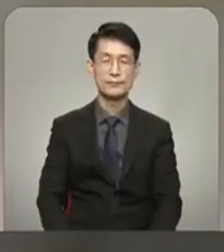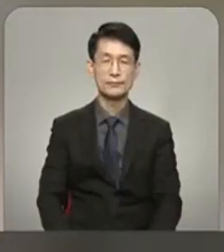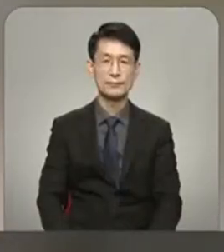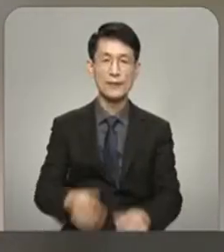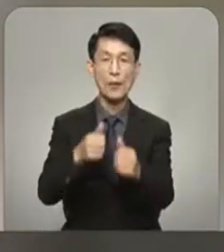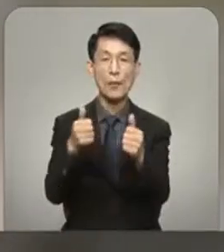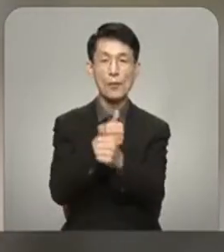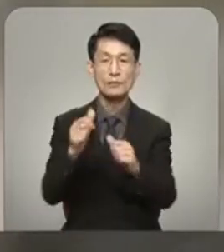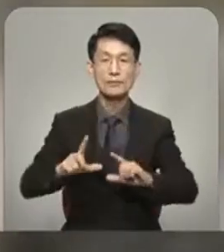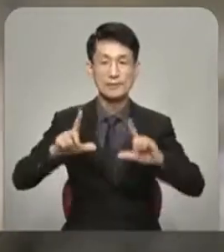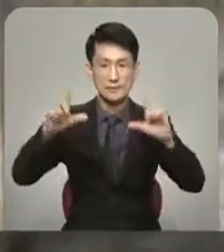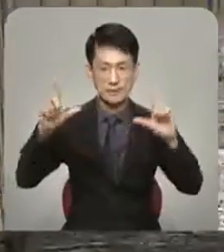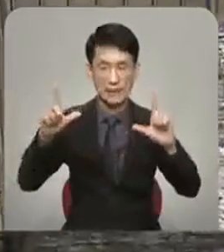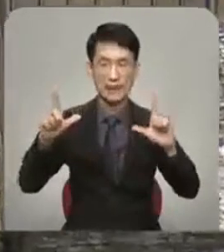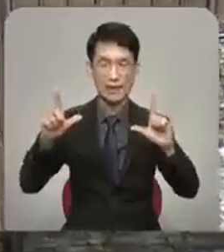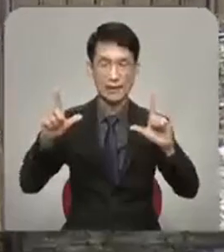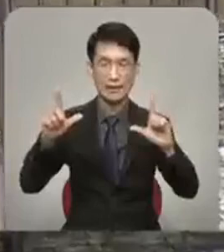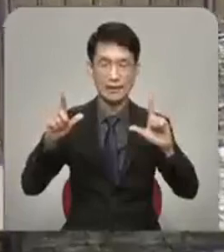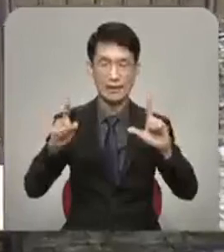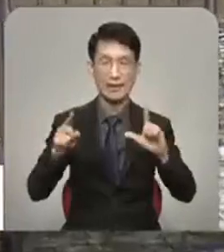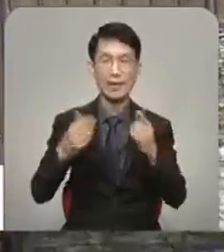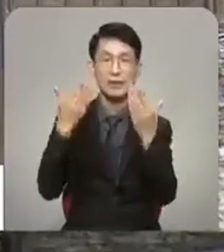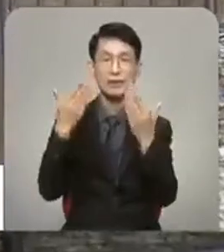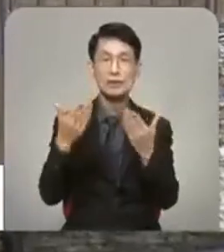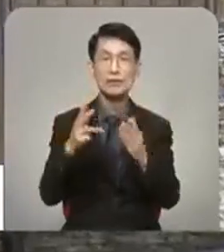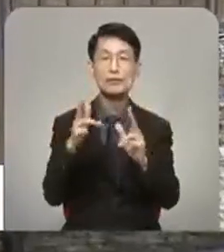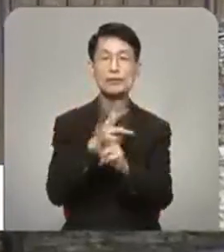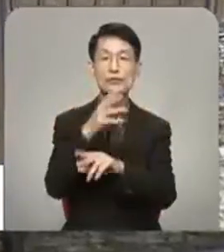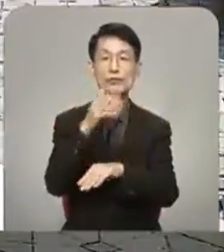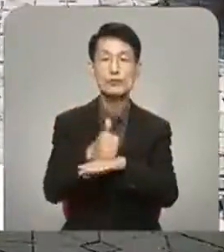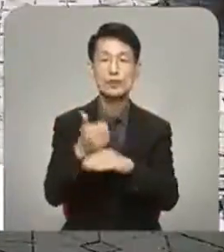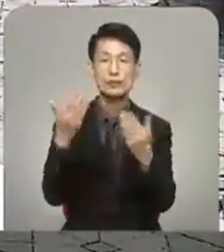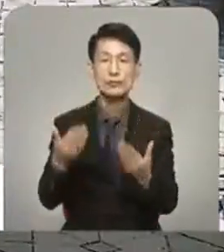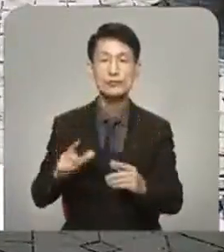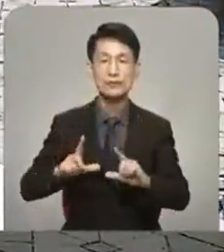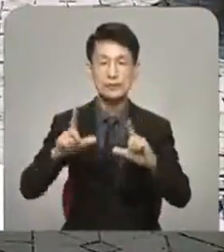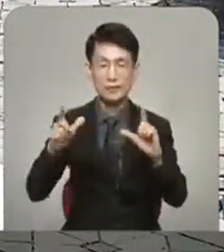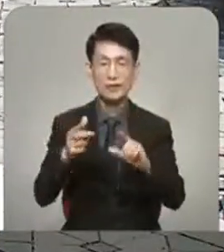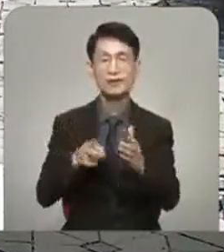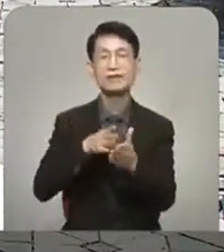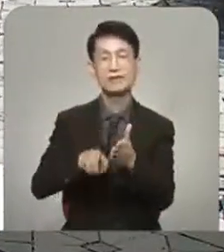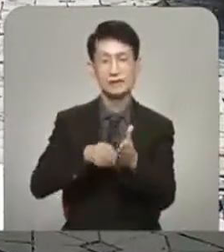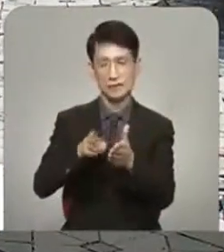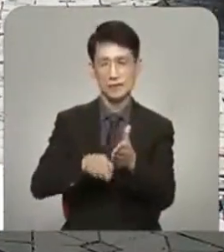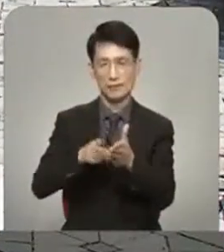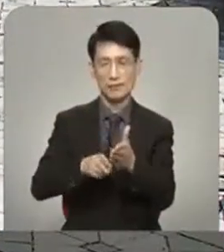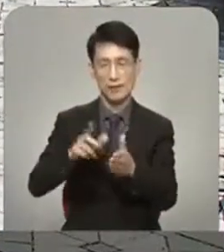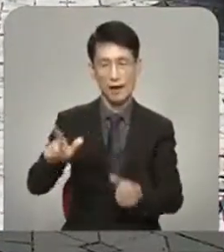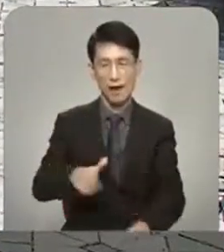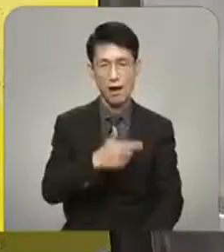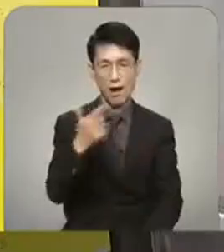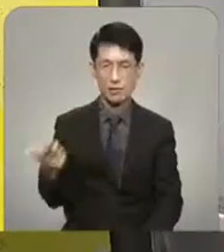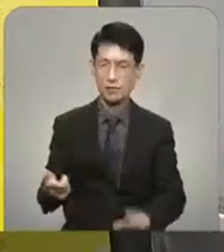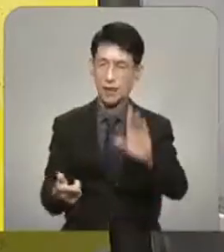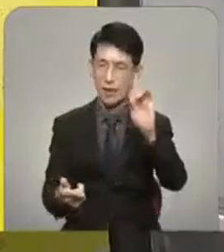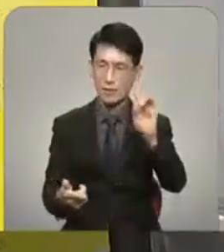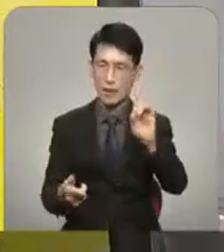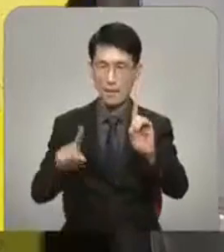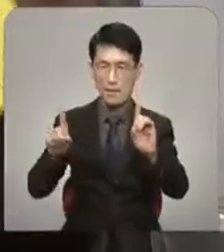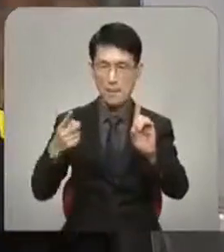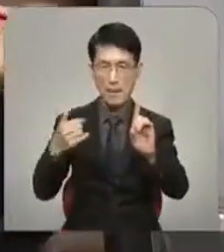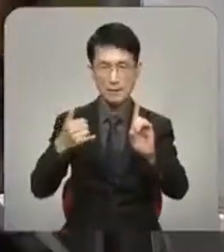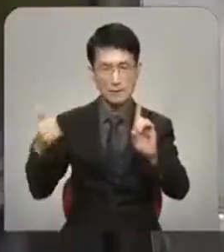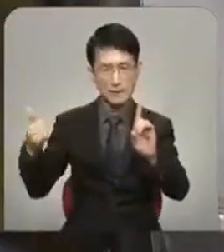5일 장날이나 주말 휴일에만 열차가 오가는 정선역입니다. 하루 한 차례 왕복 운행하는데 100명 안팎이 타고